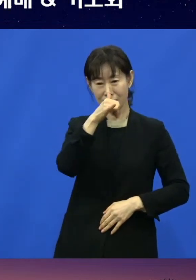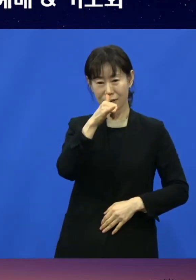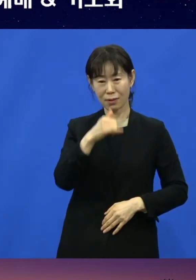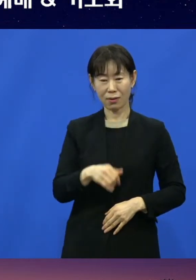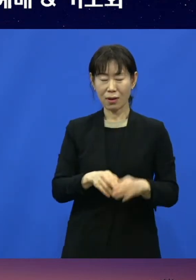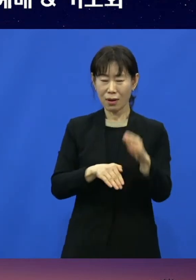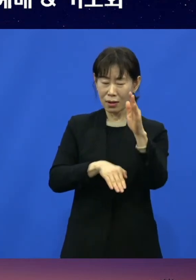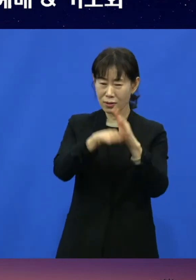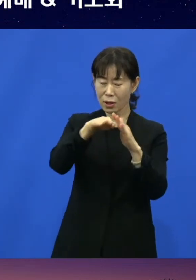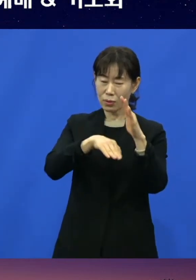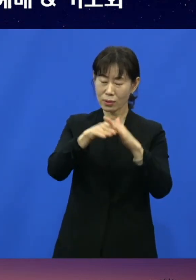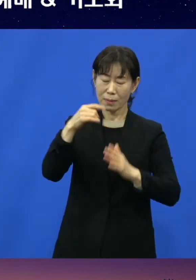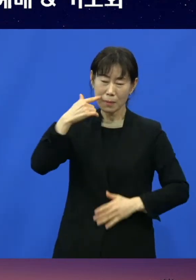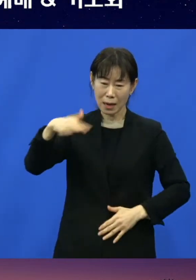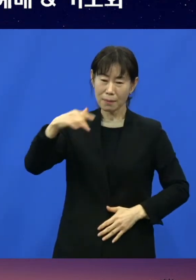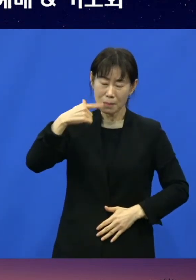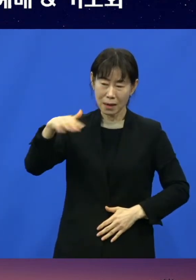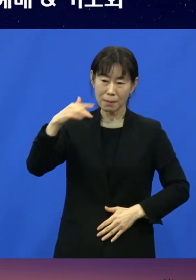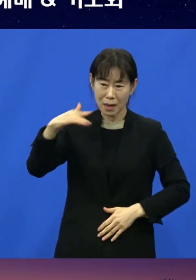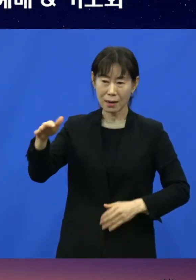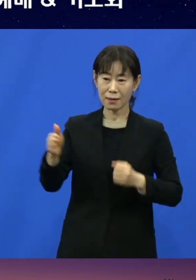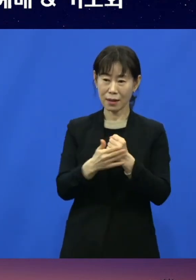거예요.